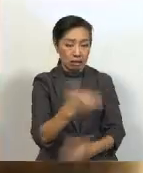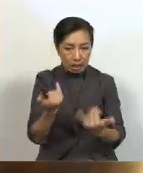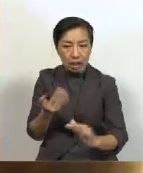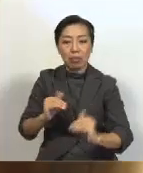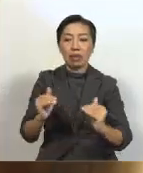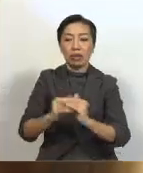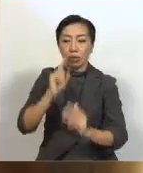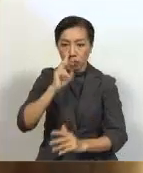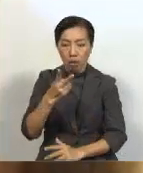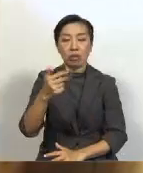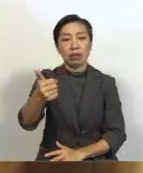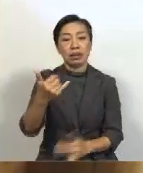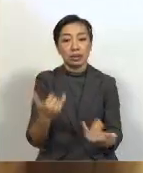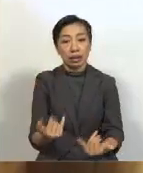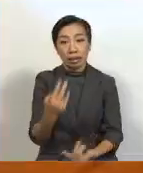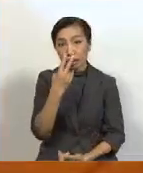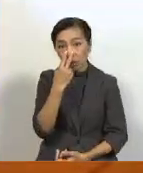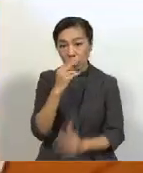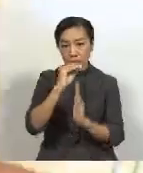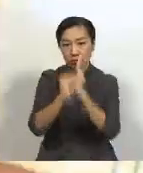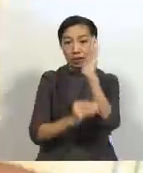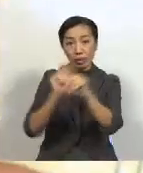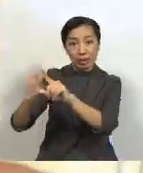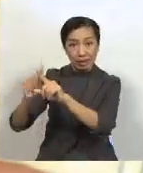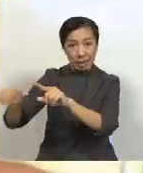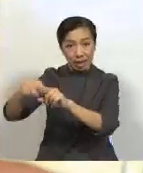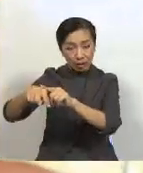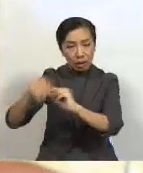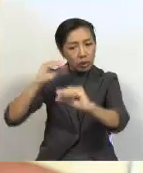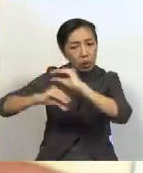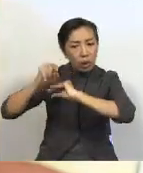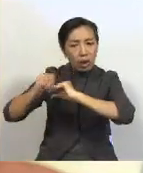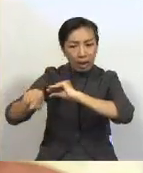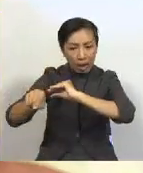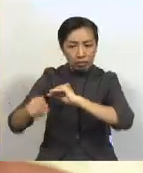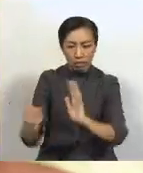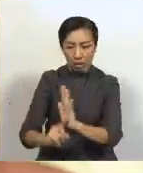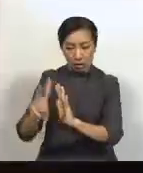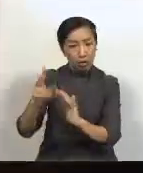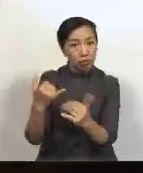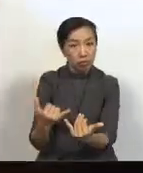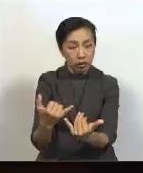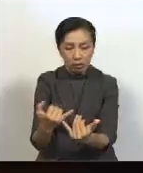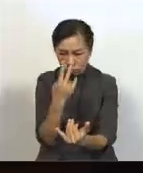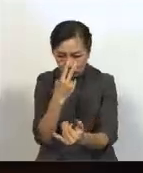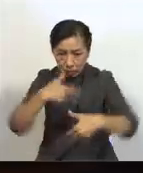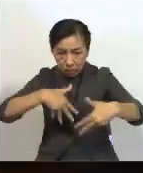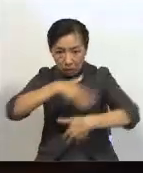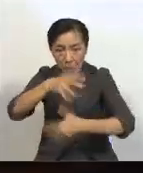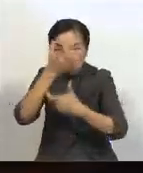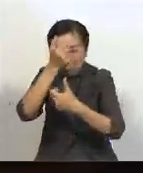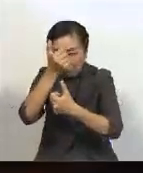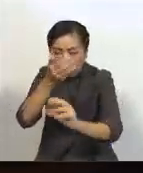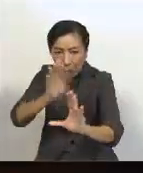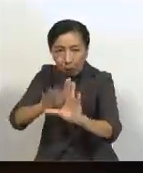ะทีนี้พาคุณผู้ชมไปดูบรรยากาศตามต่างจังหวัดกันบ้างดีกว่าสำหรับชิมช็อปใช้ในเฟสที่2เนี่ยต้องบอกว่าโอ้โหก็คึกคักไม่